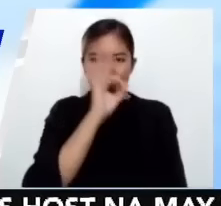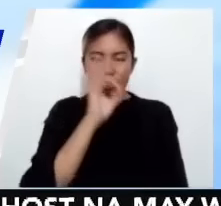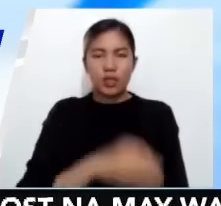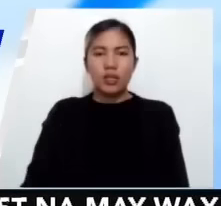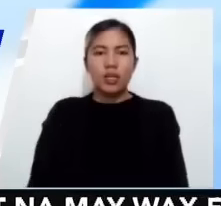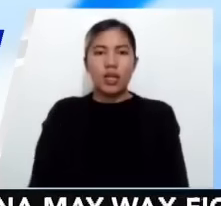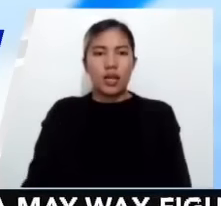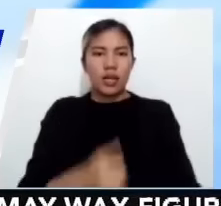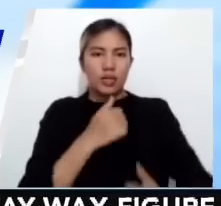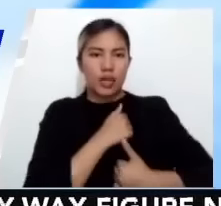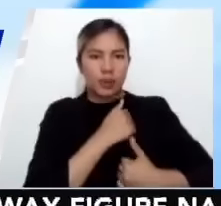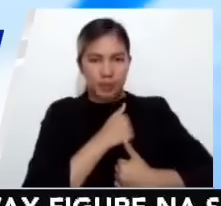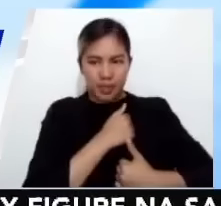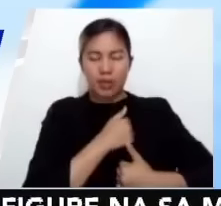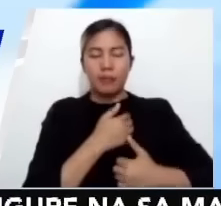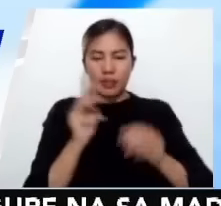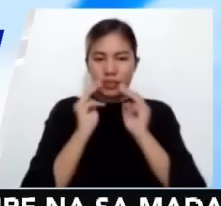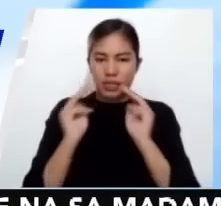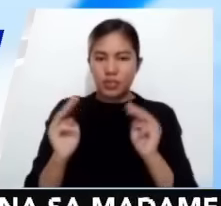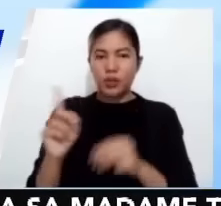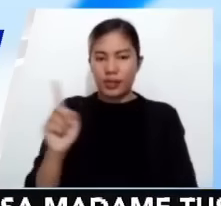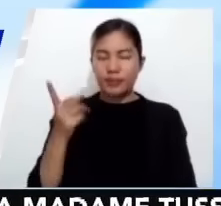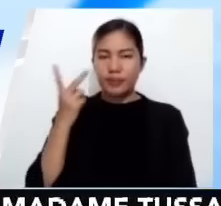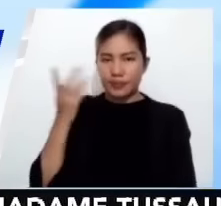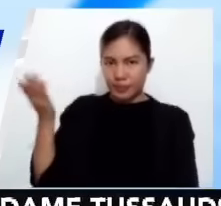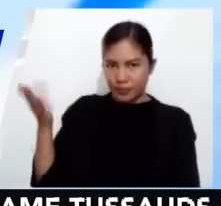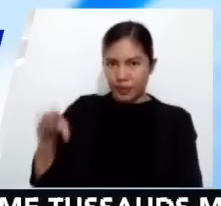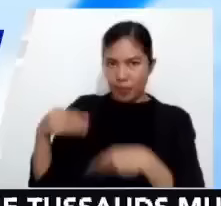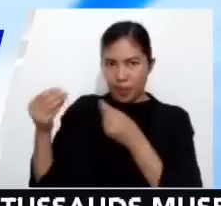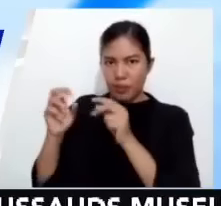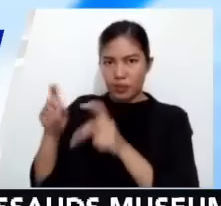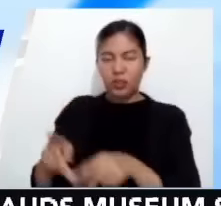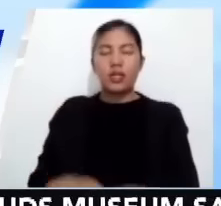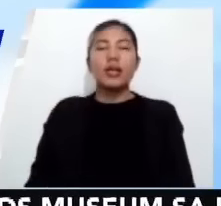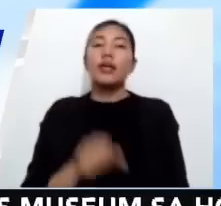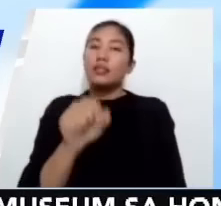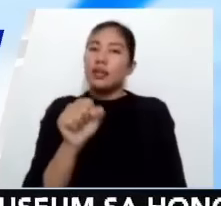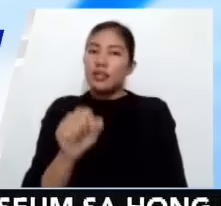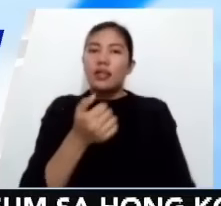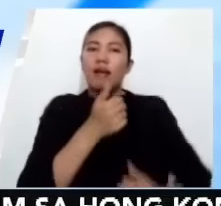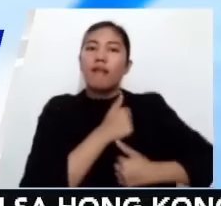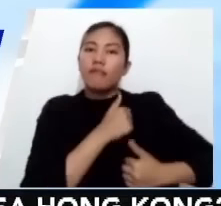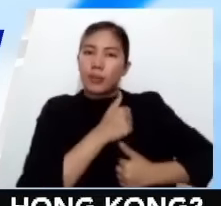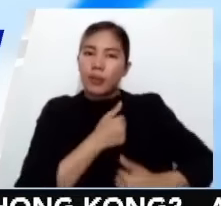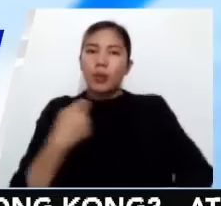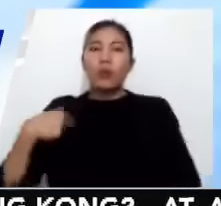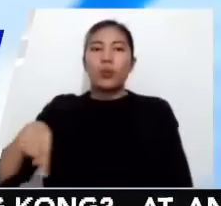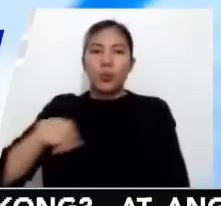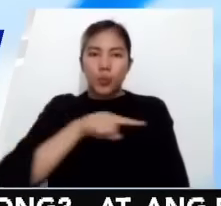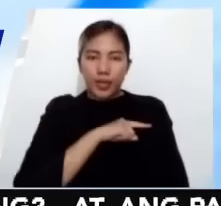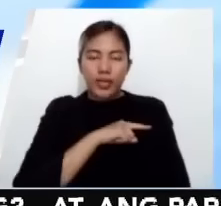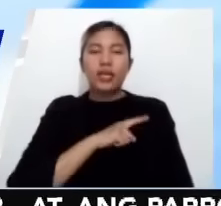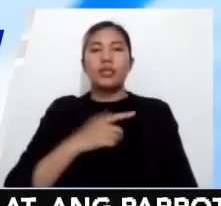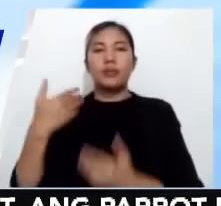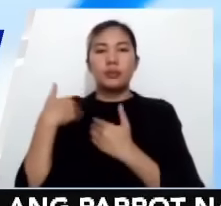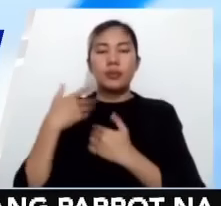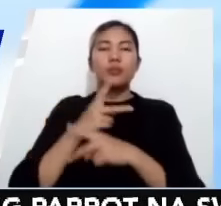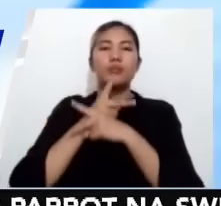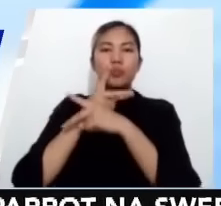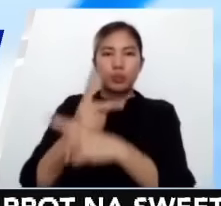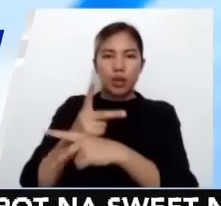ang pagkakataon. Yes, sir, no, ang inyong Sandatahang Lakas ng Pilipinas po, kami po ang defender of the state and protector